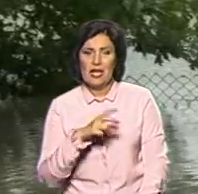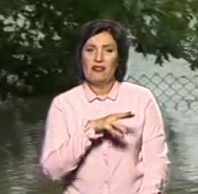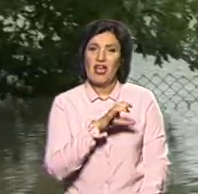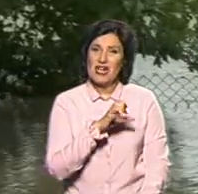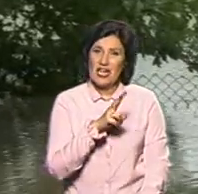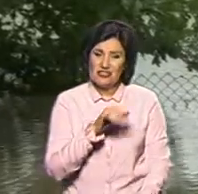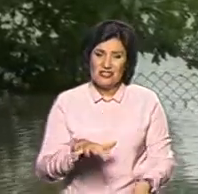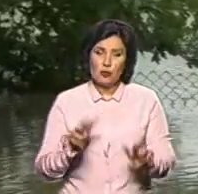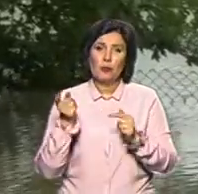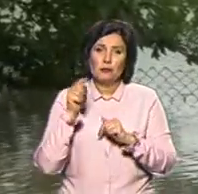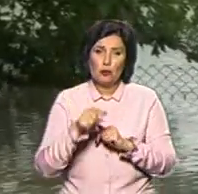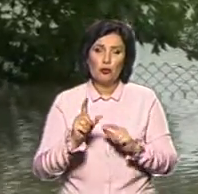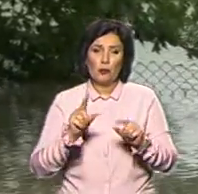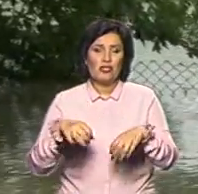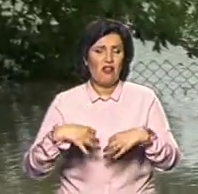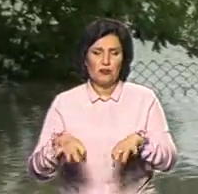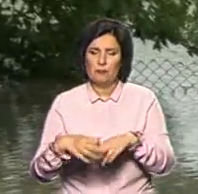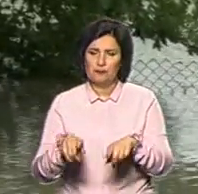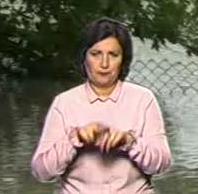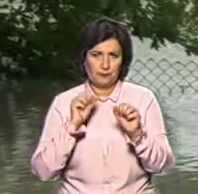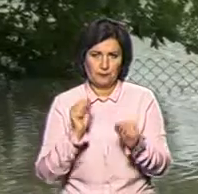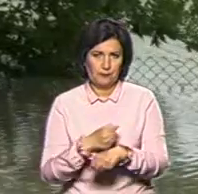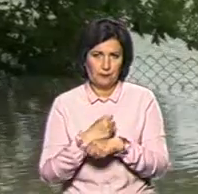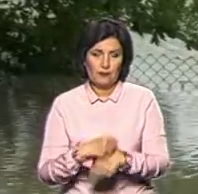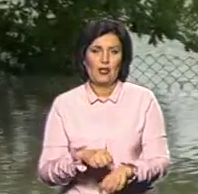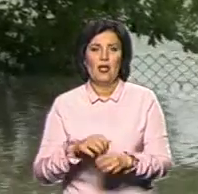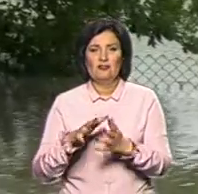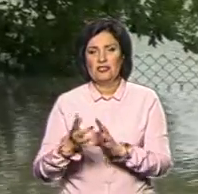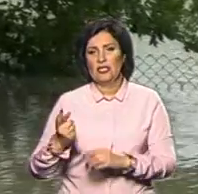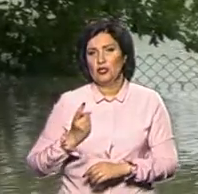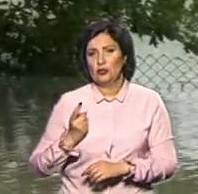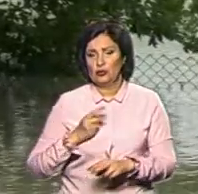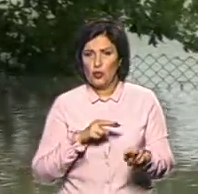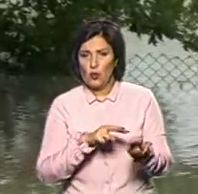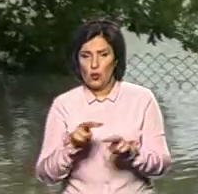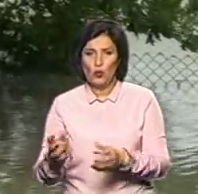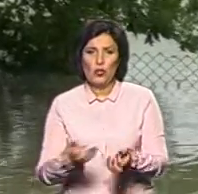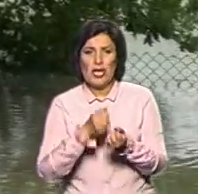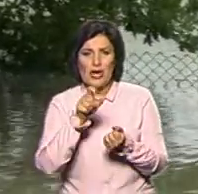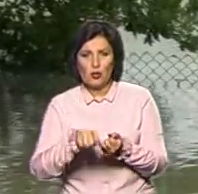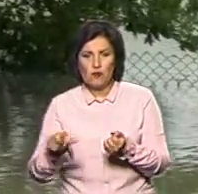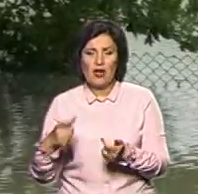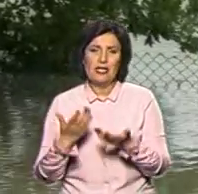затопило настільки, що приїхати автомобілем там також неможливо. В селах чергують рятувальники, які також за потреби